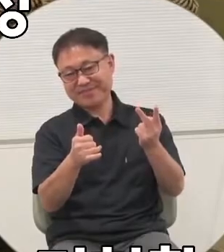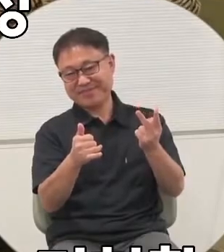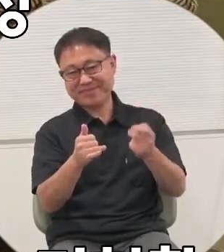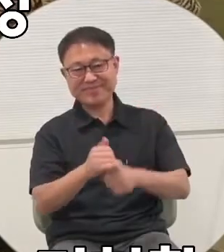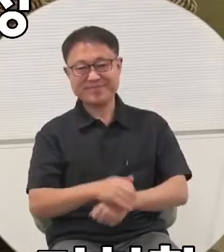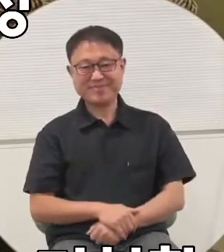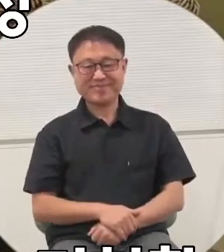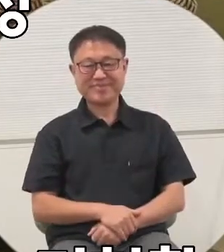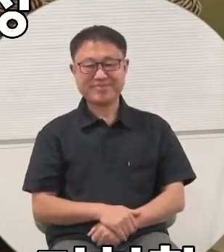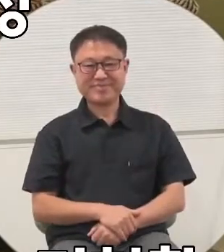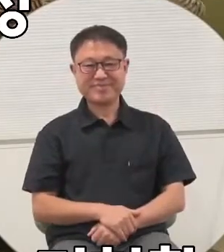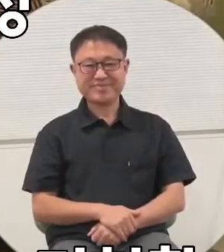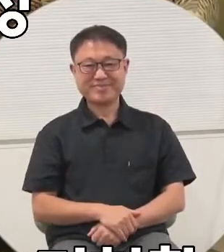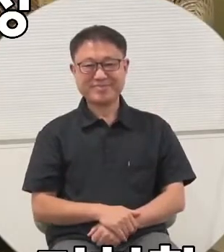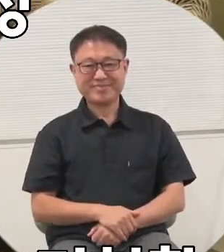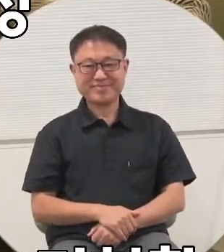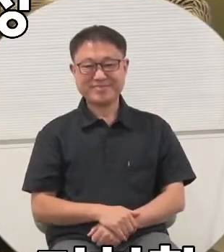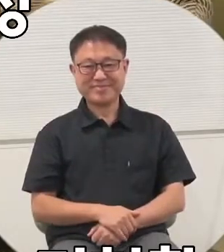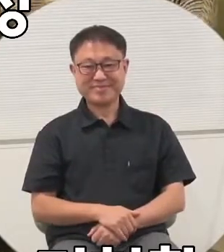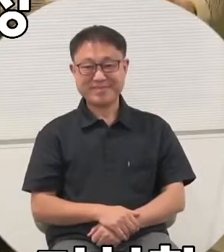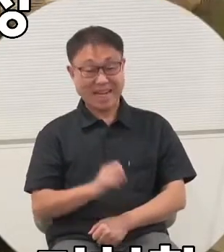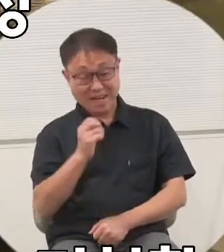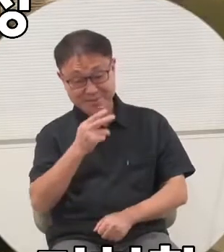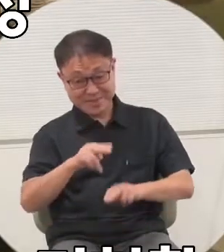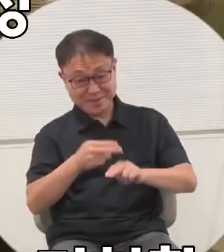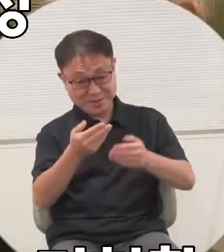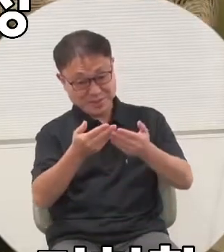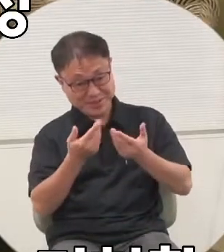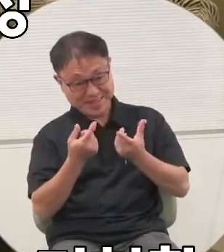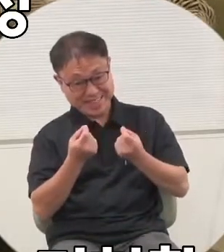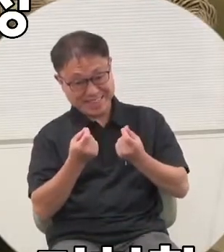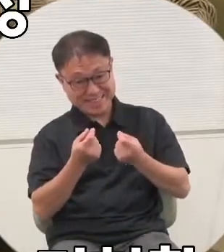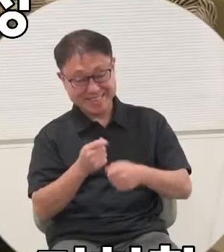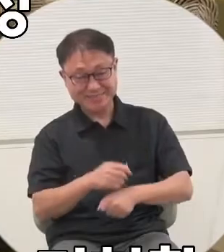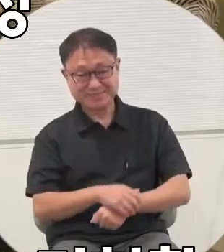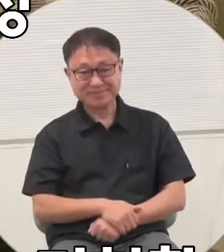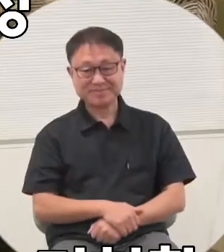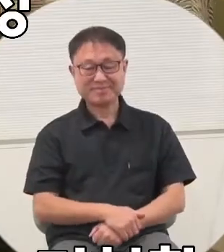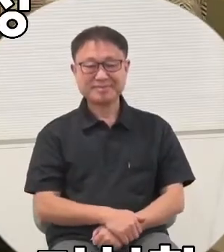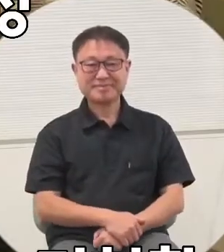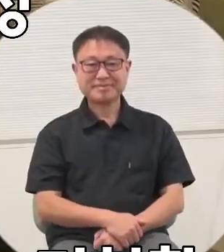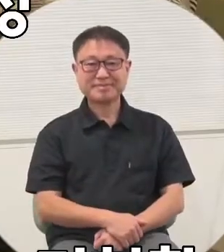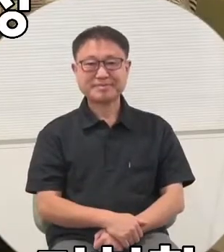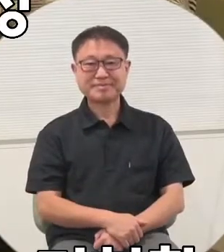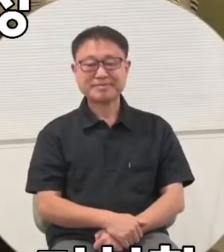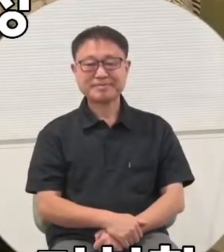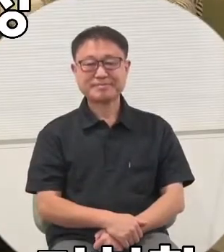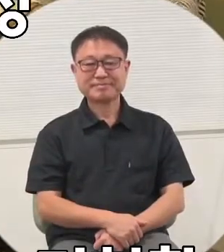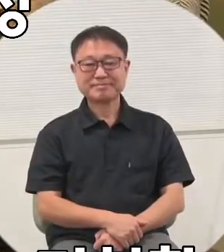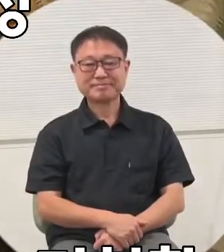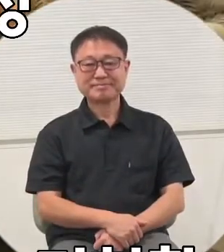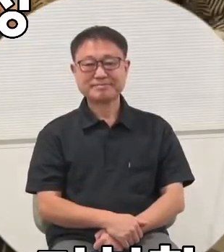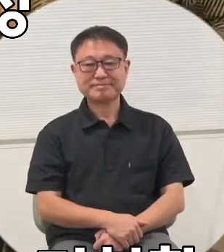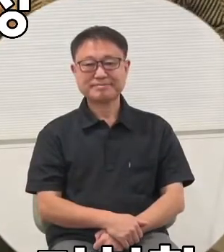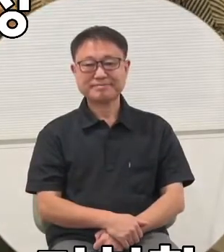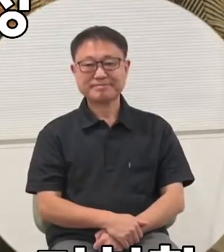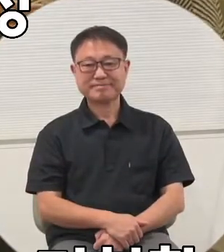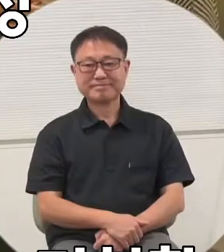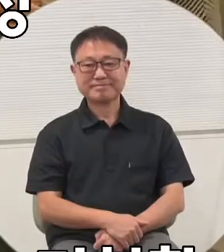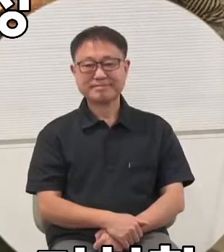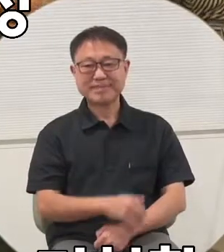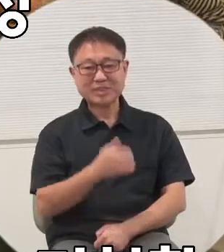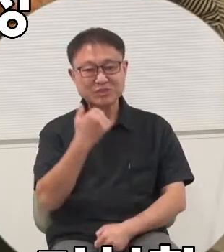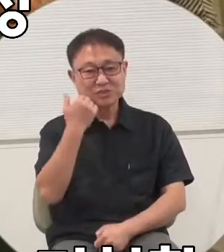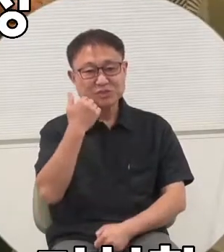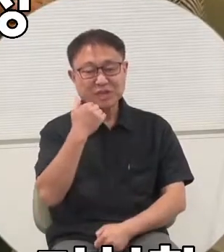있습니다. 저희 갑자기 선물이 들어온 것 같아요. 저희 단체 금손이 들어가지고 네 어려워요. 뭐 누가